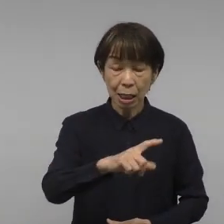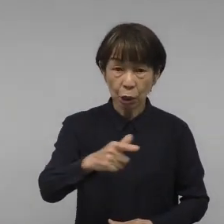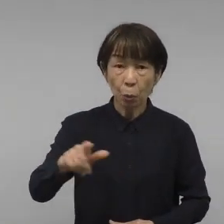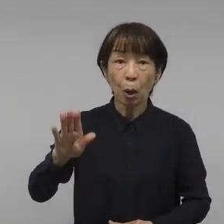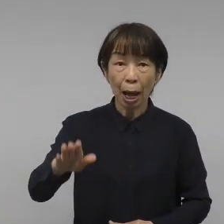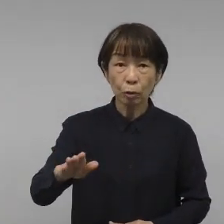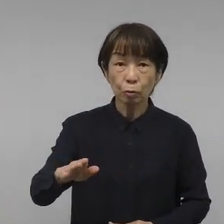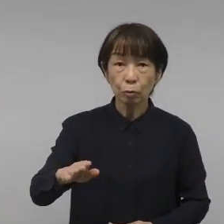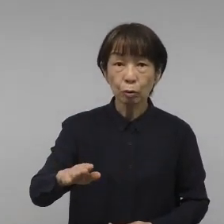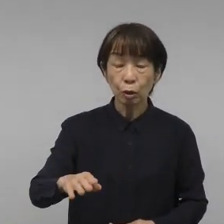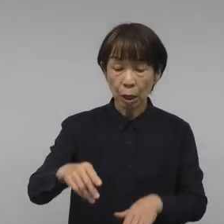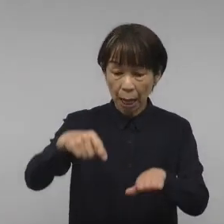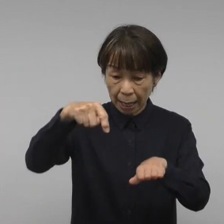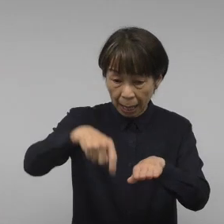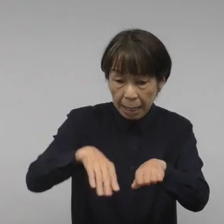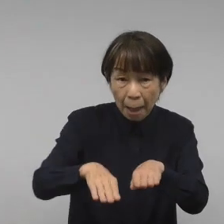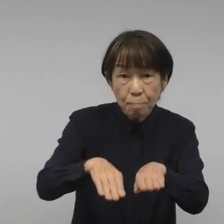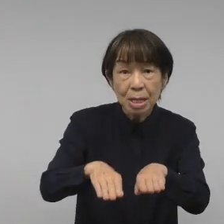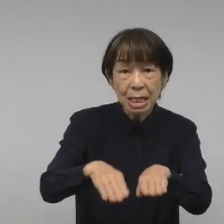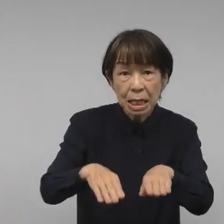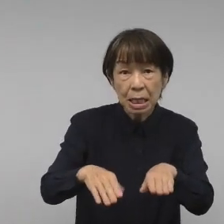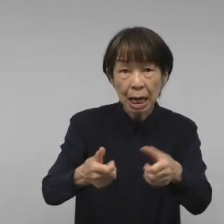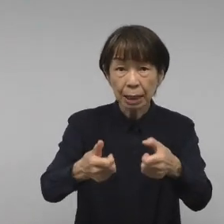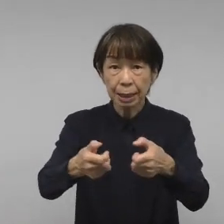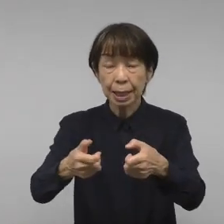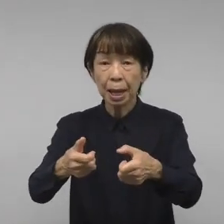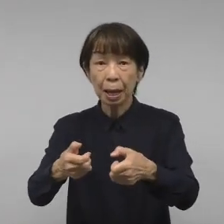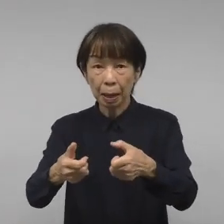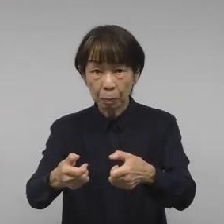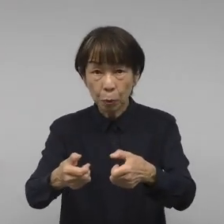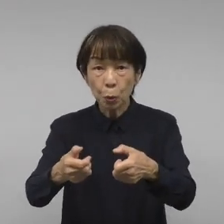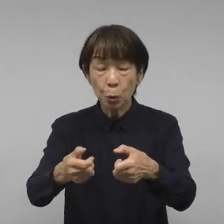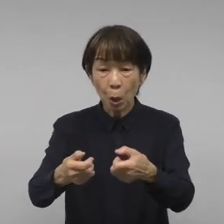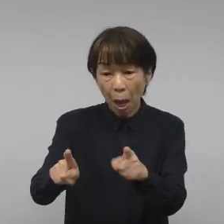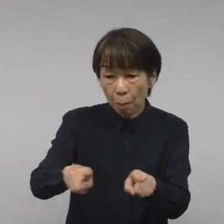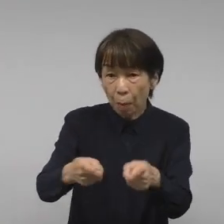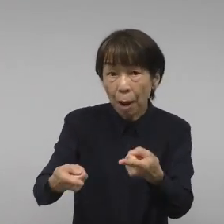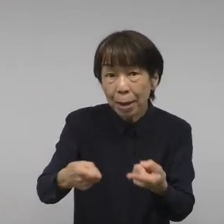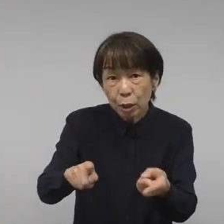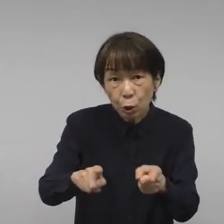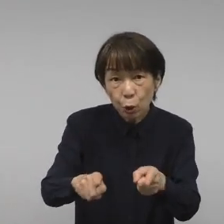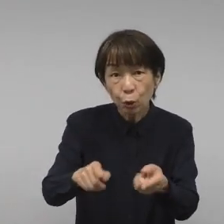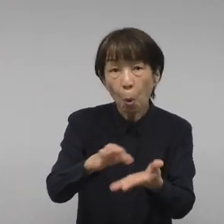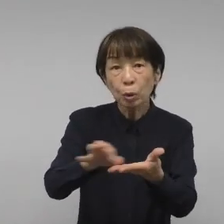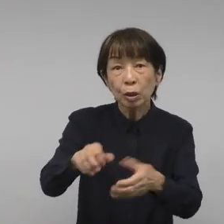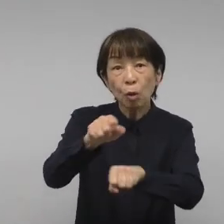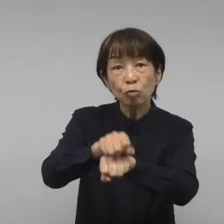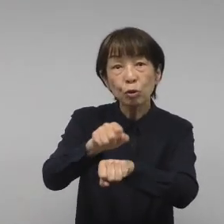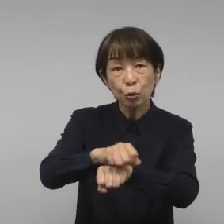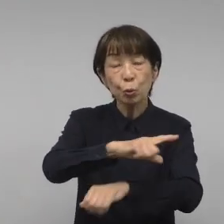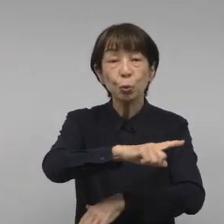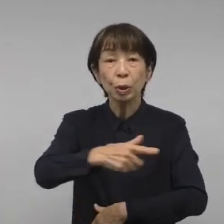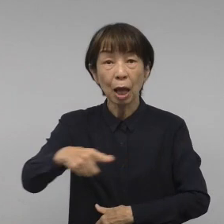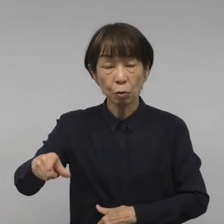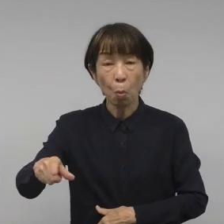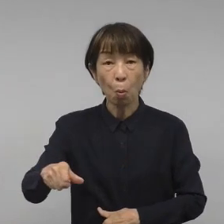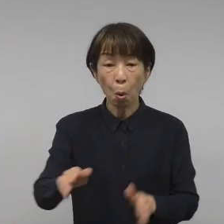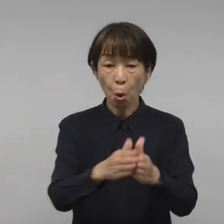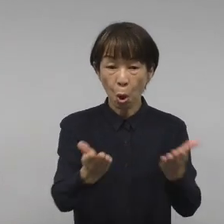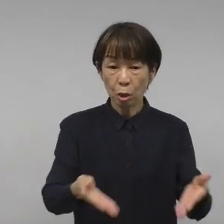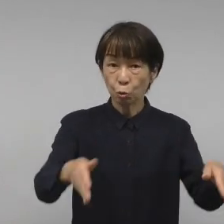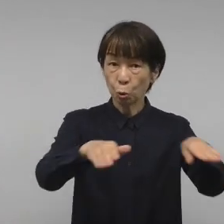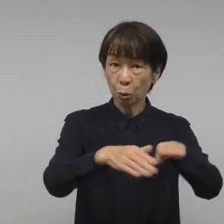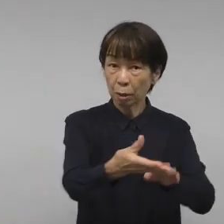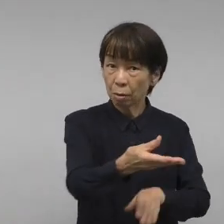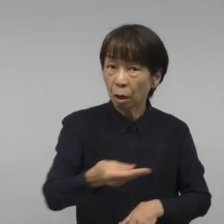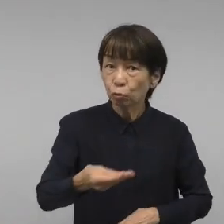ミシンとかですね、ゲームとか、なんかバーベキューに使う何かグッズとか、そういうものまでこの図書館で貸